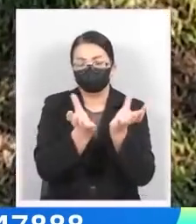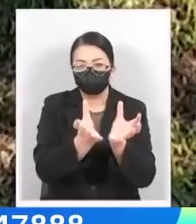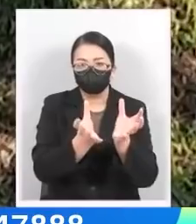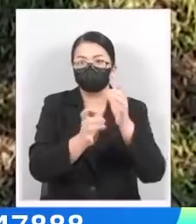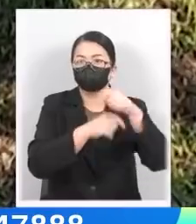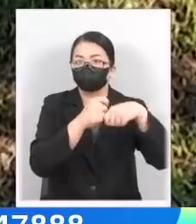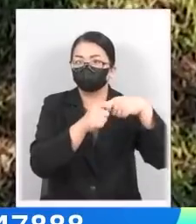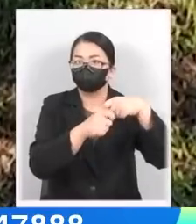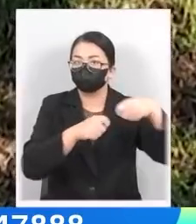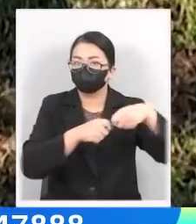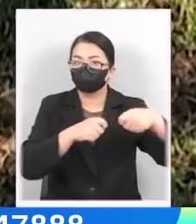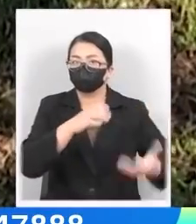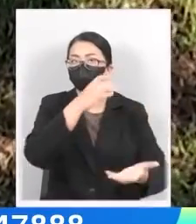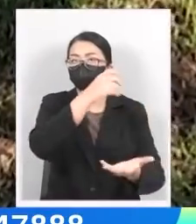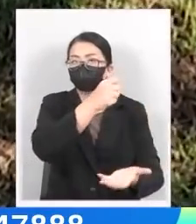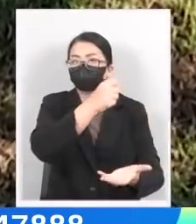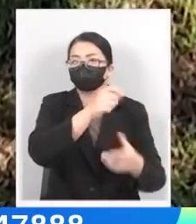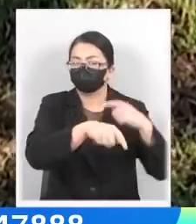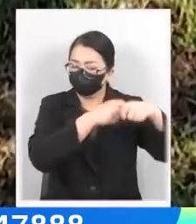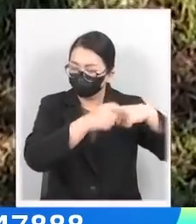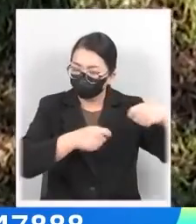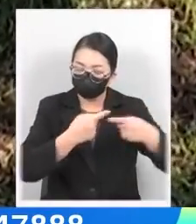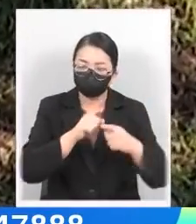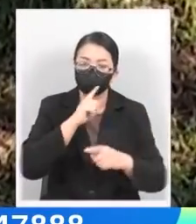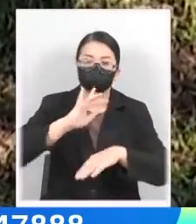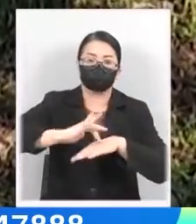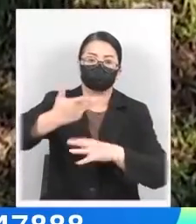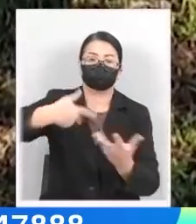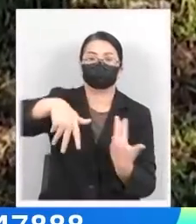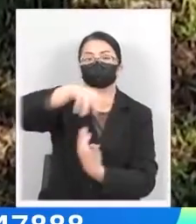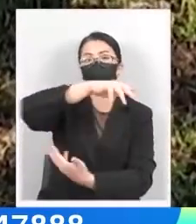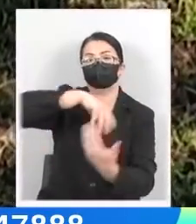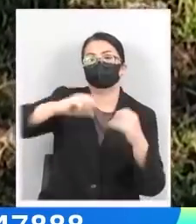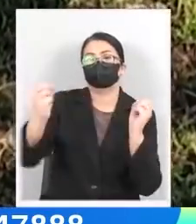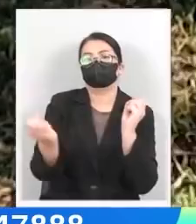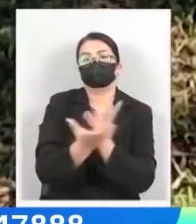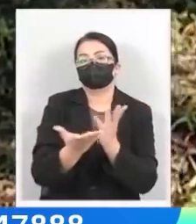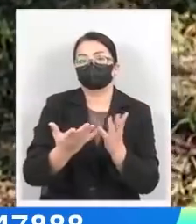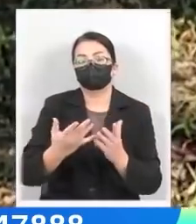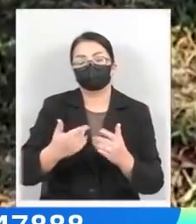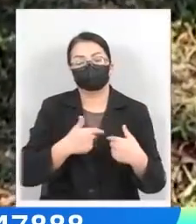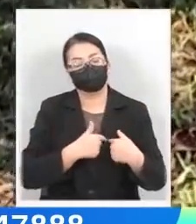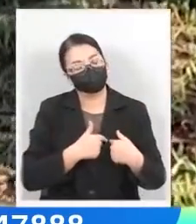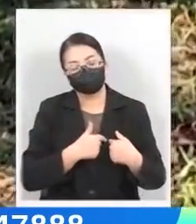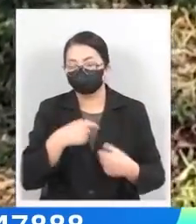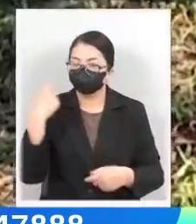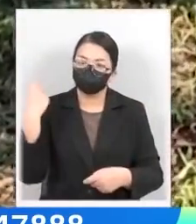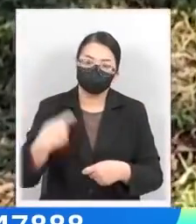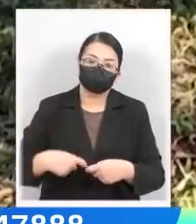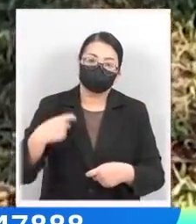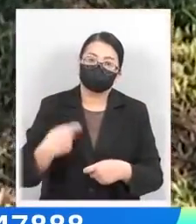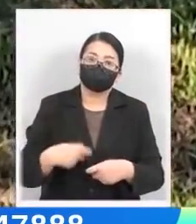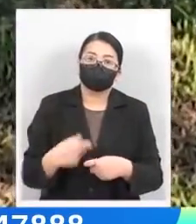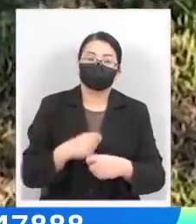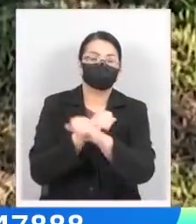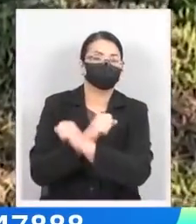แต่ว่าถ้ามันเป็นภัยธรรมชาติอ่ะมันก็เป็นอะไรที่ระวังยากมันก็ต้องทำใจหรือเปล่า ส่วนผมพระมิตรที่ร่วงหล่นลงมาเนี่ยเ